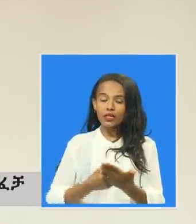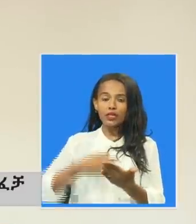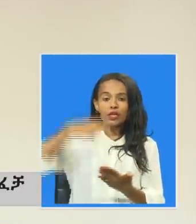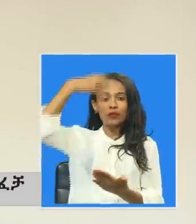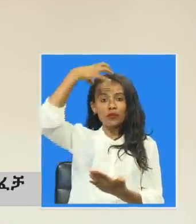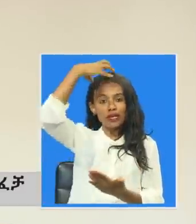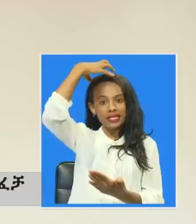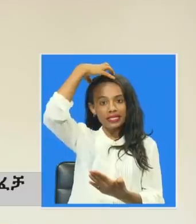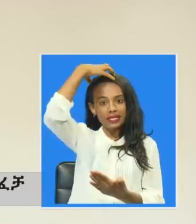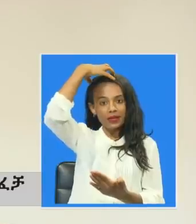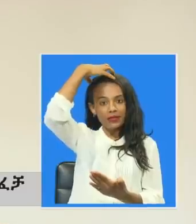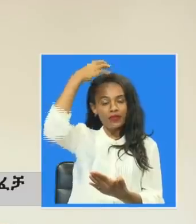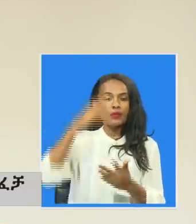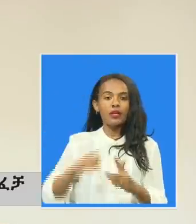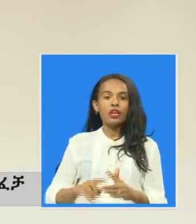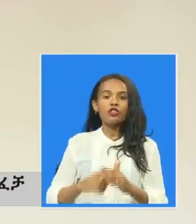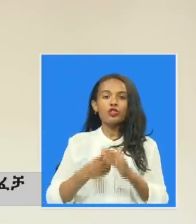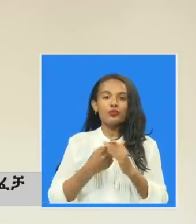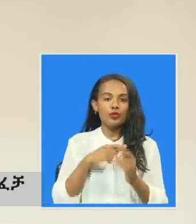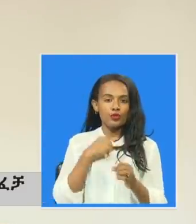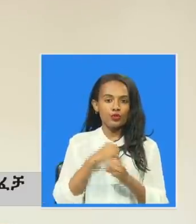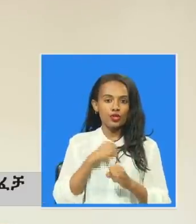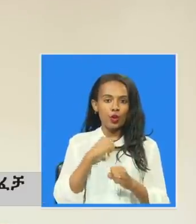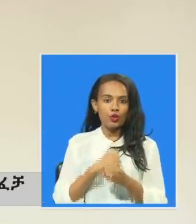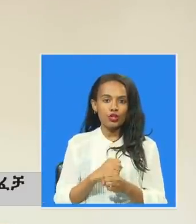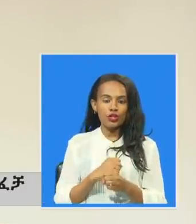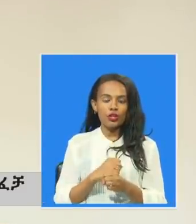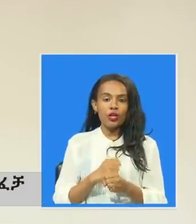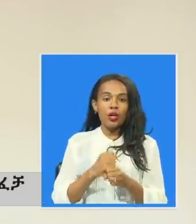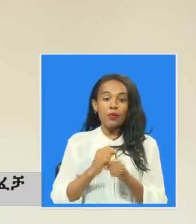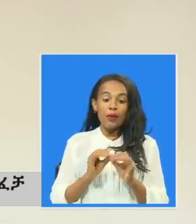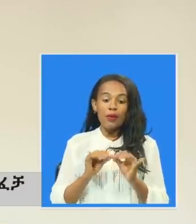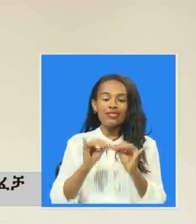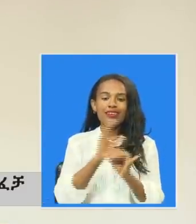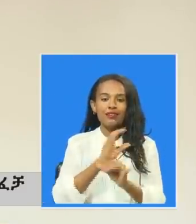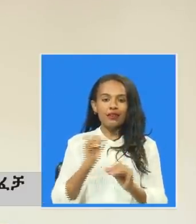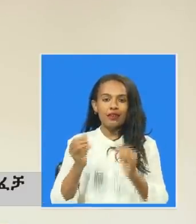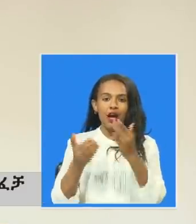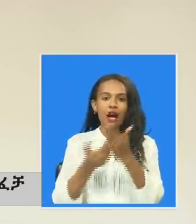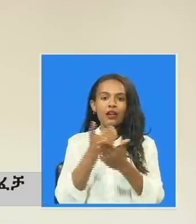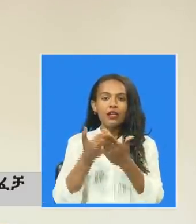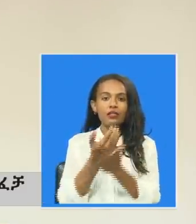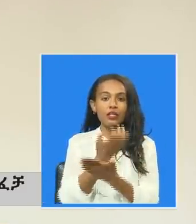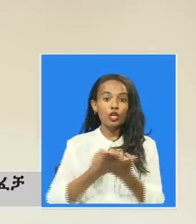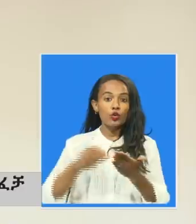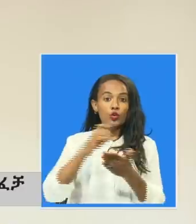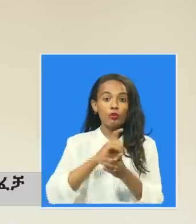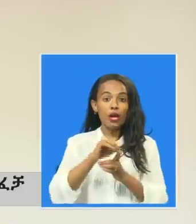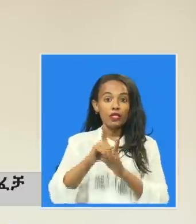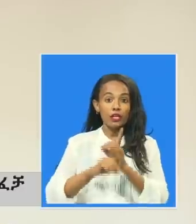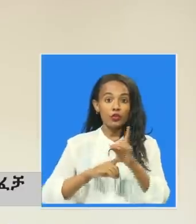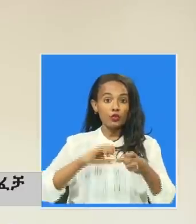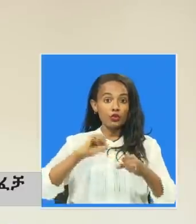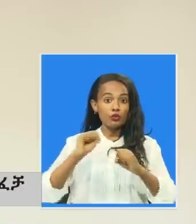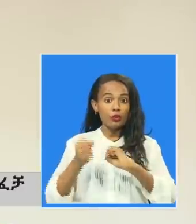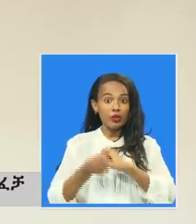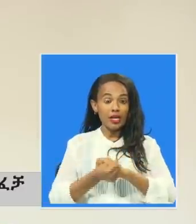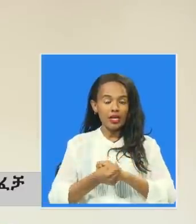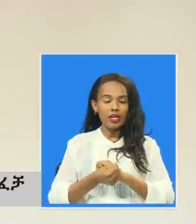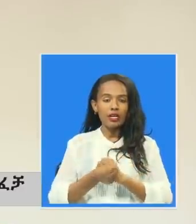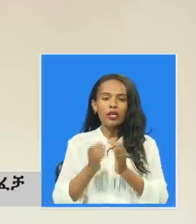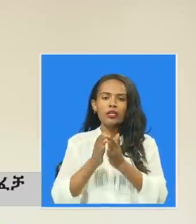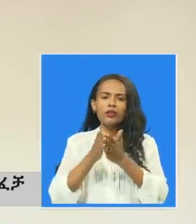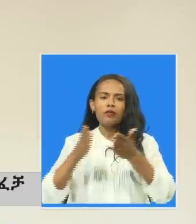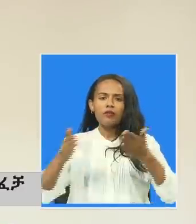መንግስት የተጀመሩ ስራዎችን በማስቀጠልና አዳዲስ የኢኮኖሚ አቅጣጫዎችን በመቀየስ ሰፊ